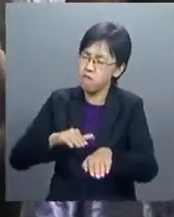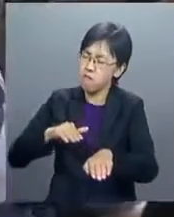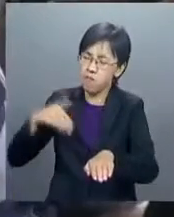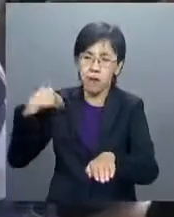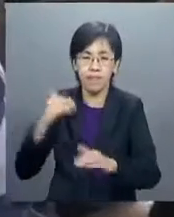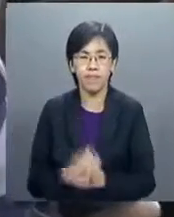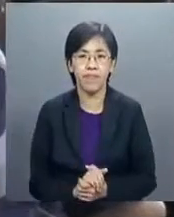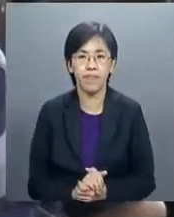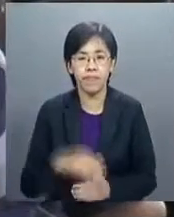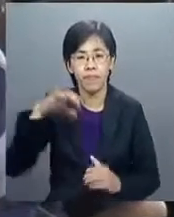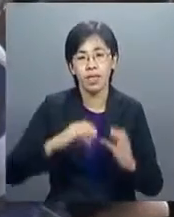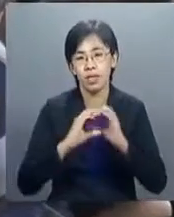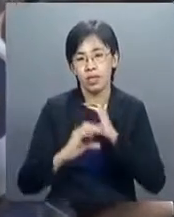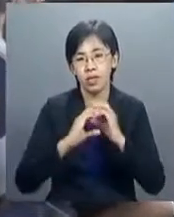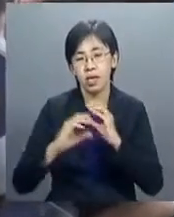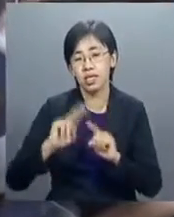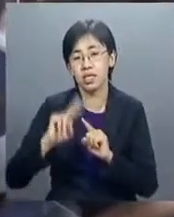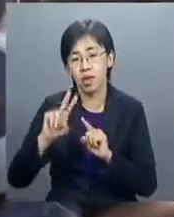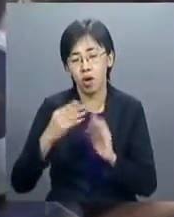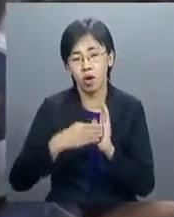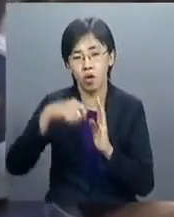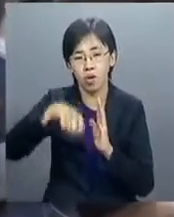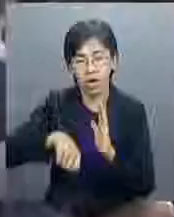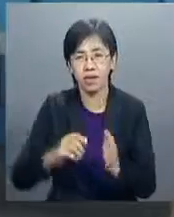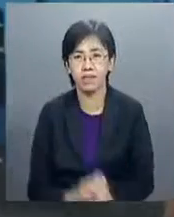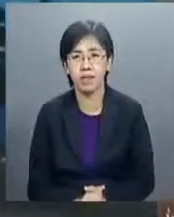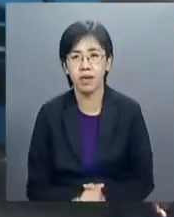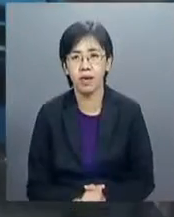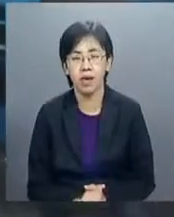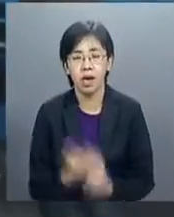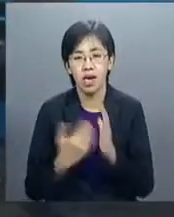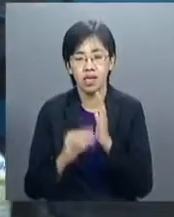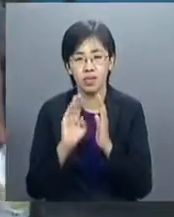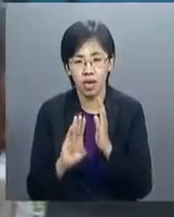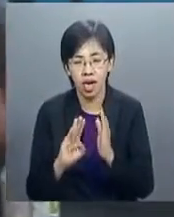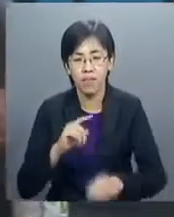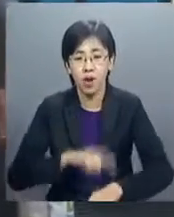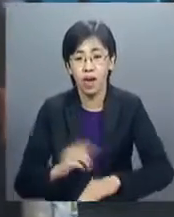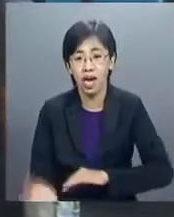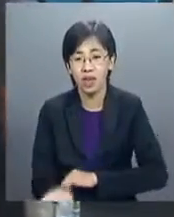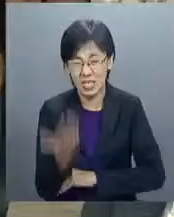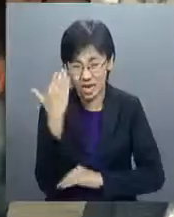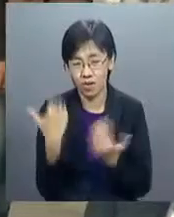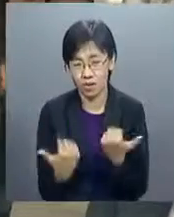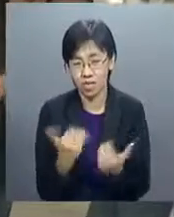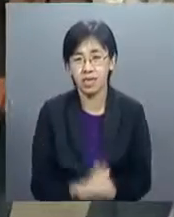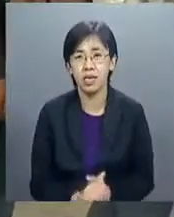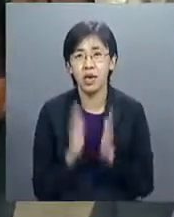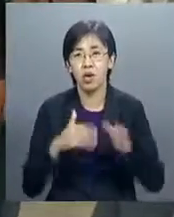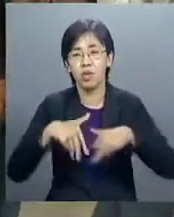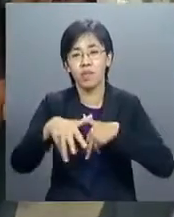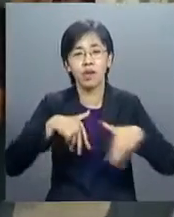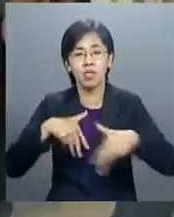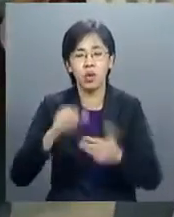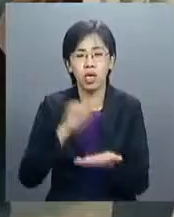ส่วนที่สถานีขนส่งผู้โดยสารแห่งที่2จังหวัดนครราชสีมาและจังหวัดบุรีรัมย์ตั้งแต่ช่วงเช้ามืดที่ผ่านมานะคะมีประชาชนที่